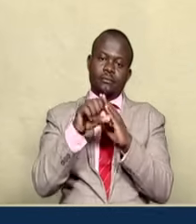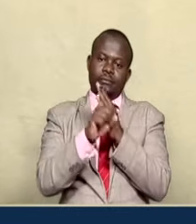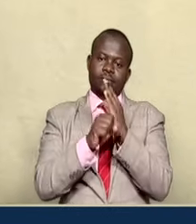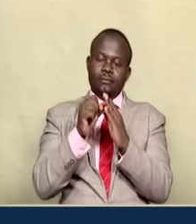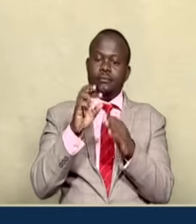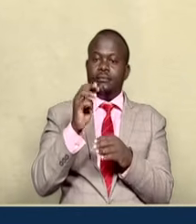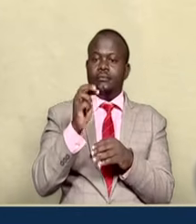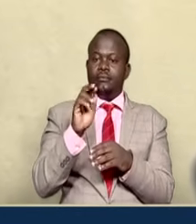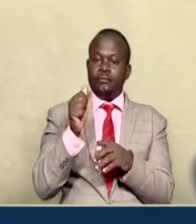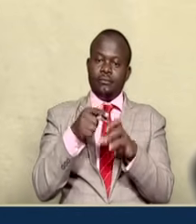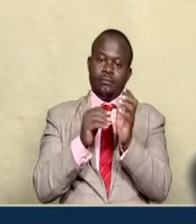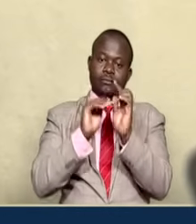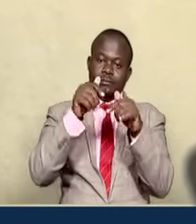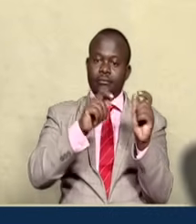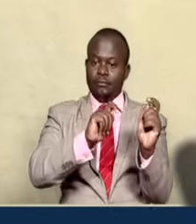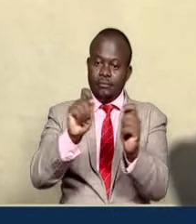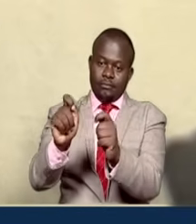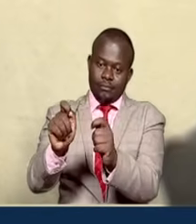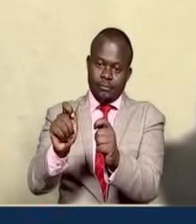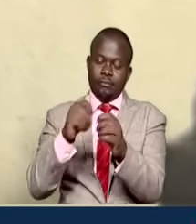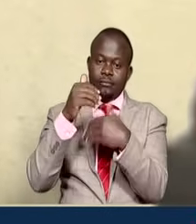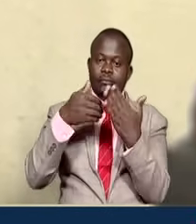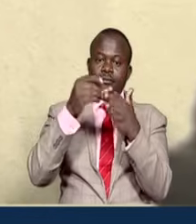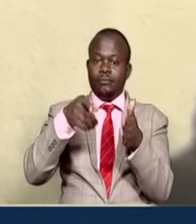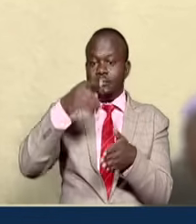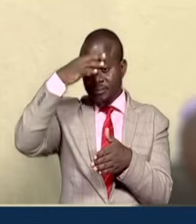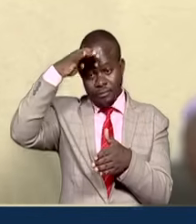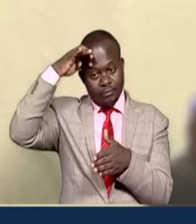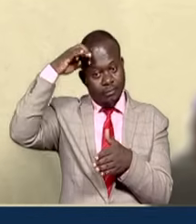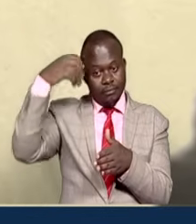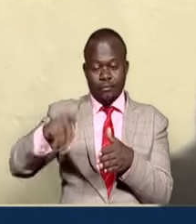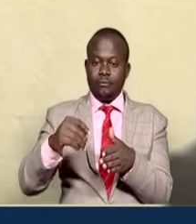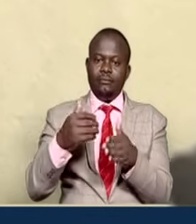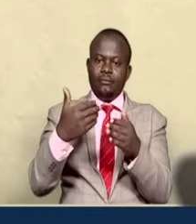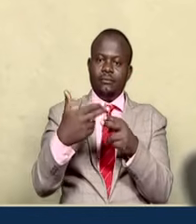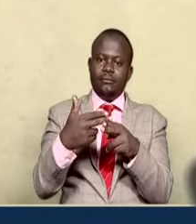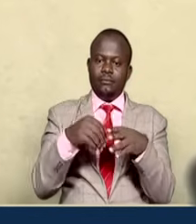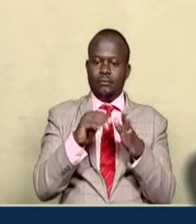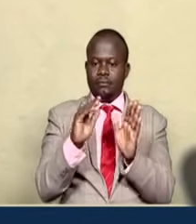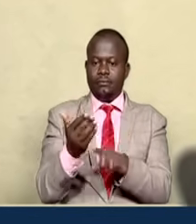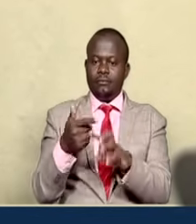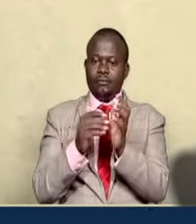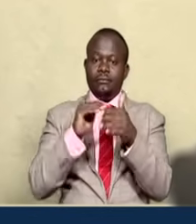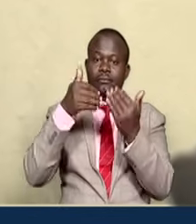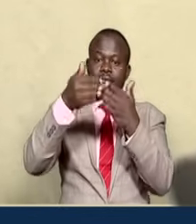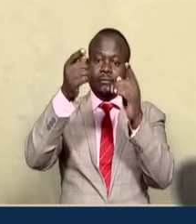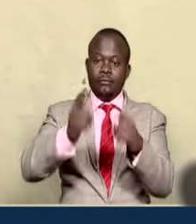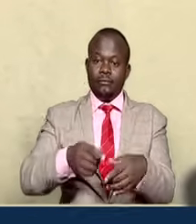kuri nanjye naje muri kuri transfer, nzira bikomeye nifite ibise byinshi cyane numva ngiye nko gupfa, ariko ngezeyo